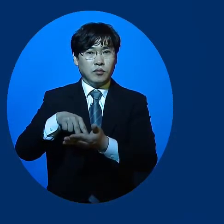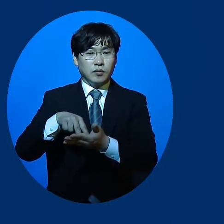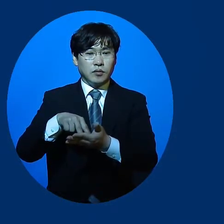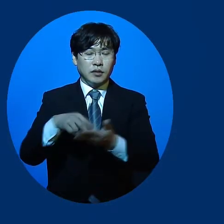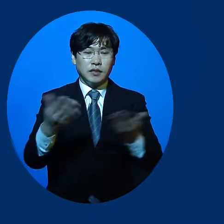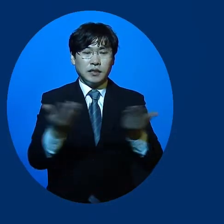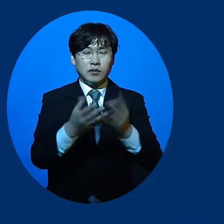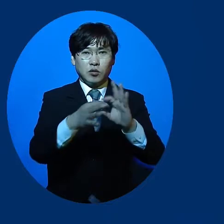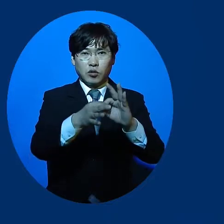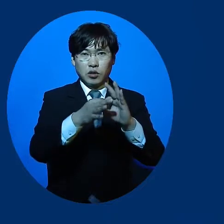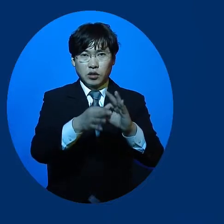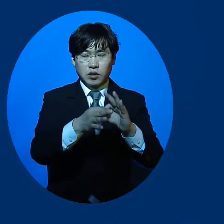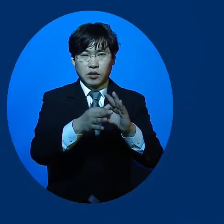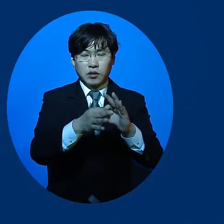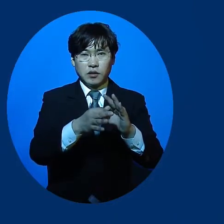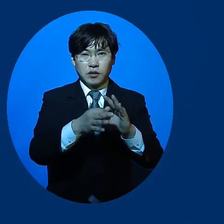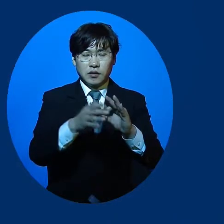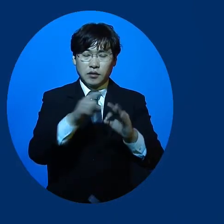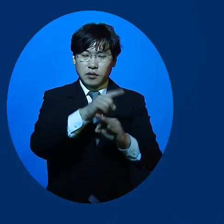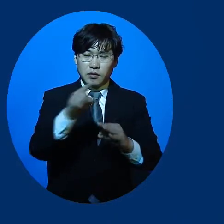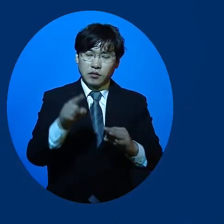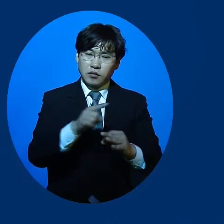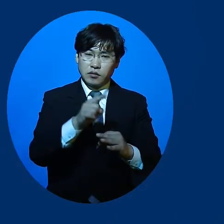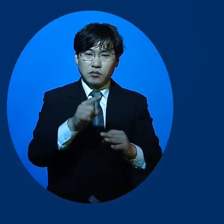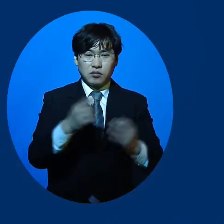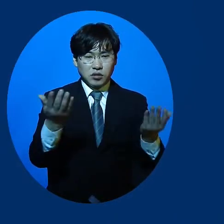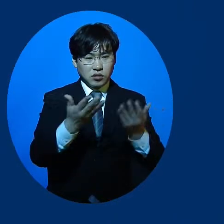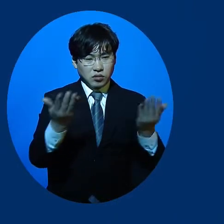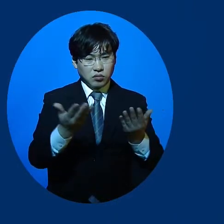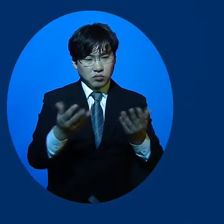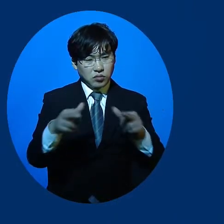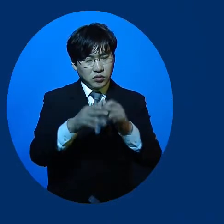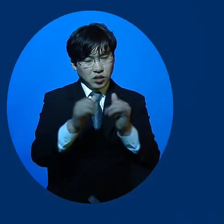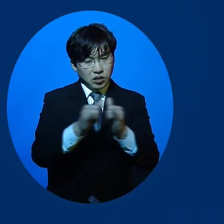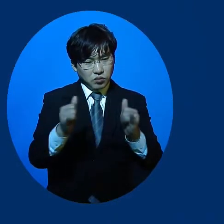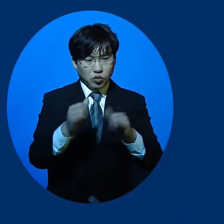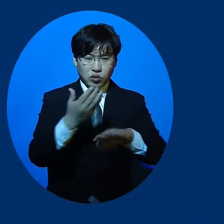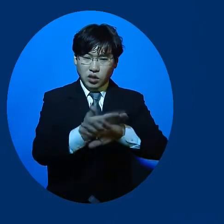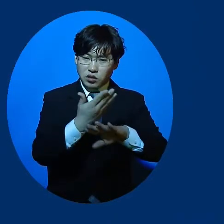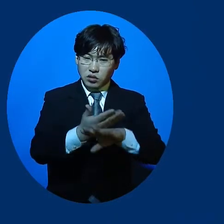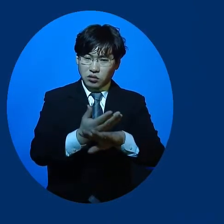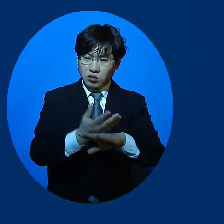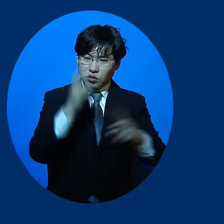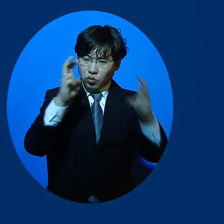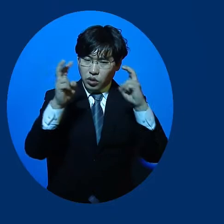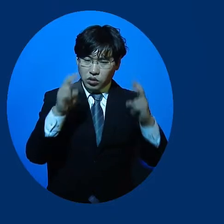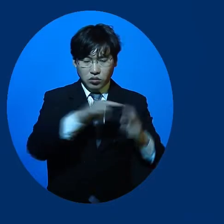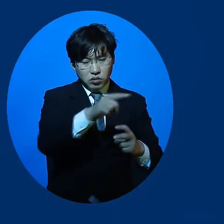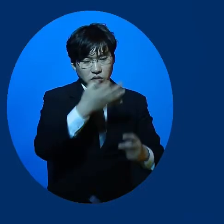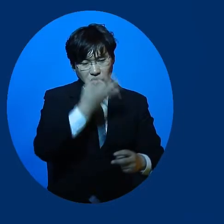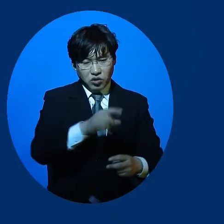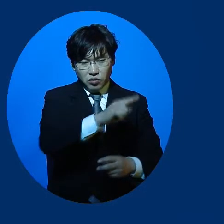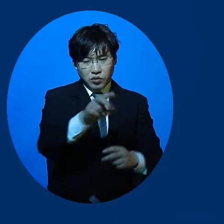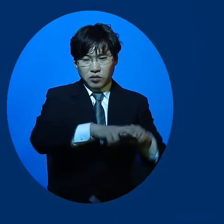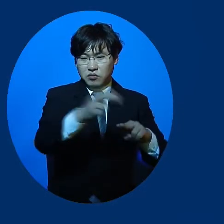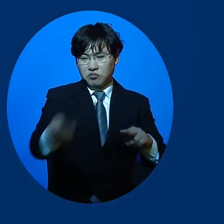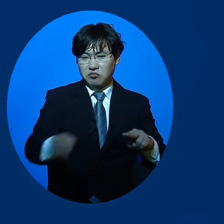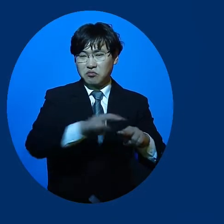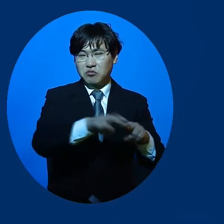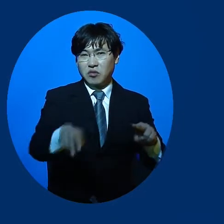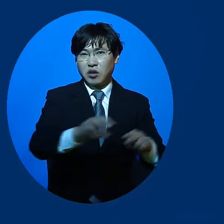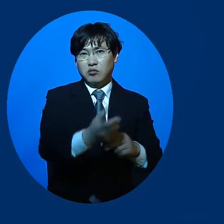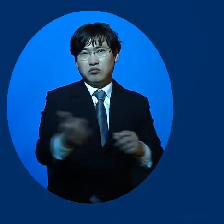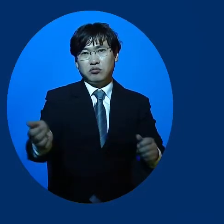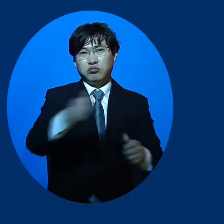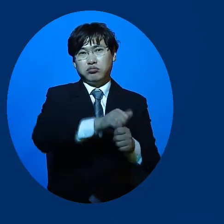직업에 대한 그 애착심이 좀 약화돼서 이직하는데 더 좀 높은 계기가 되지 않겠냐. 그래서 이 열악한